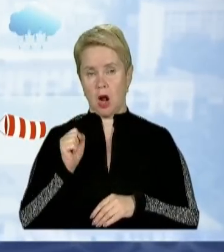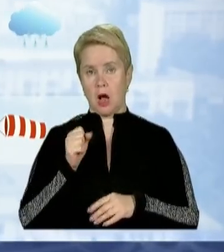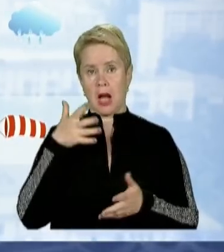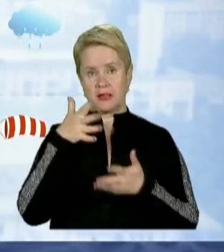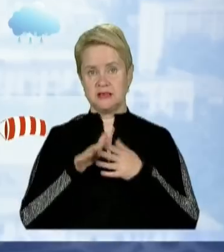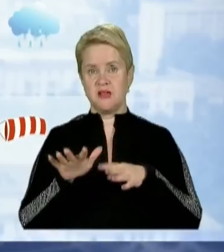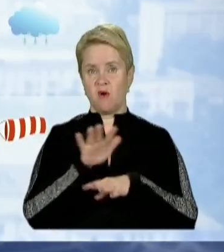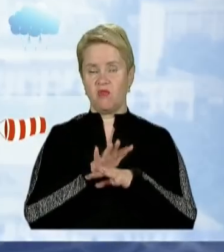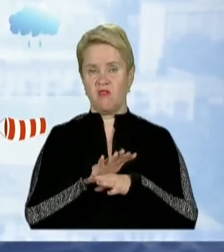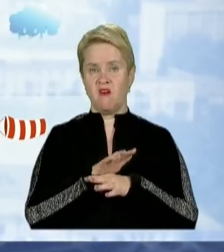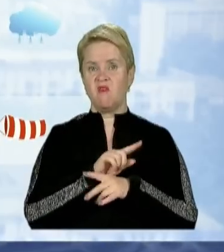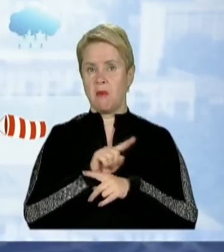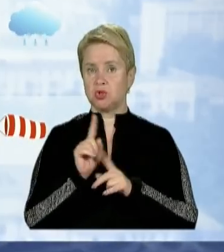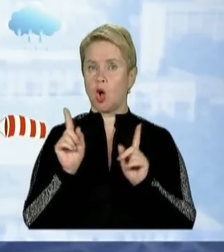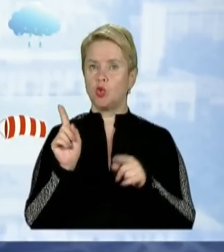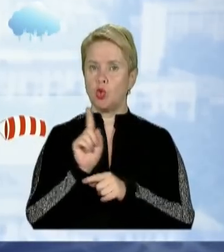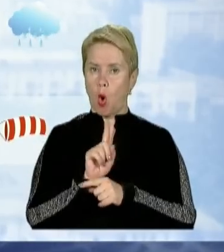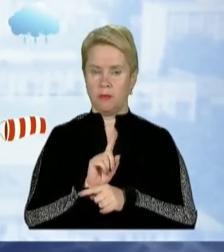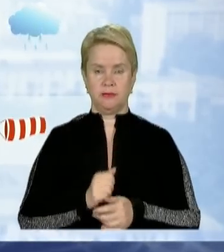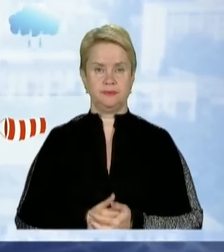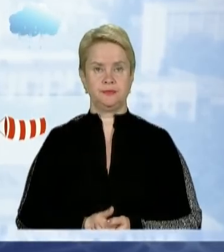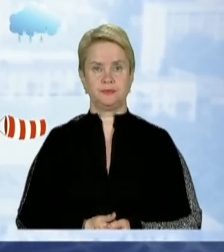Гончара, радіаційний фон в межах норми.